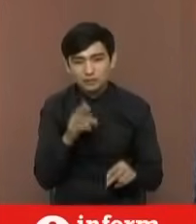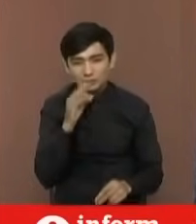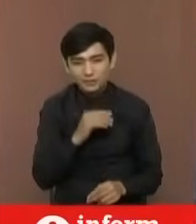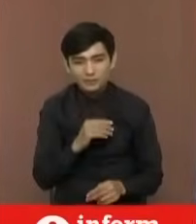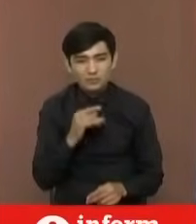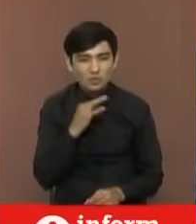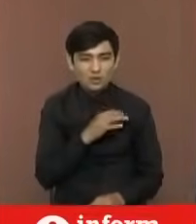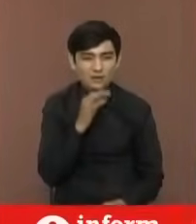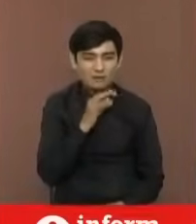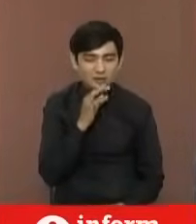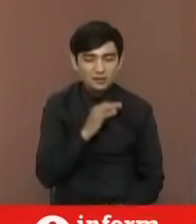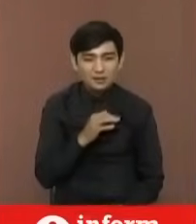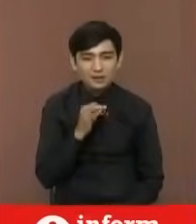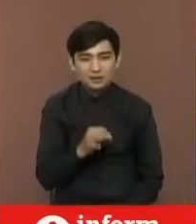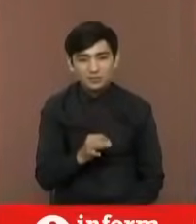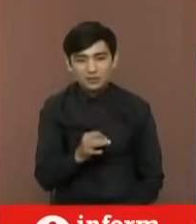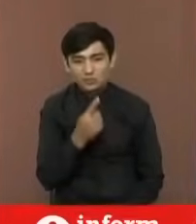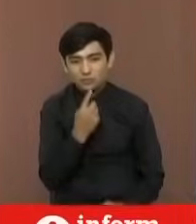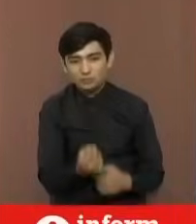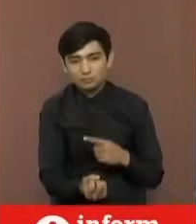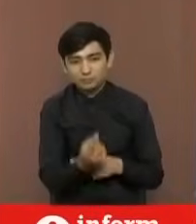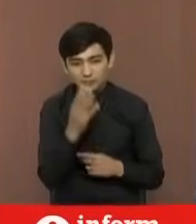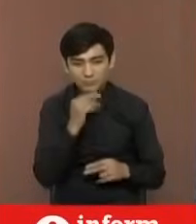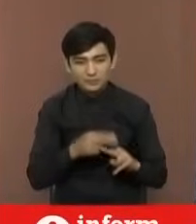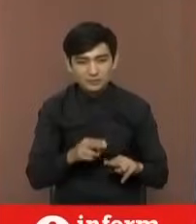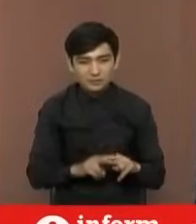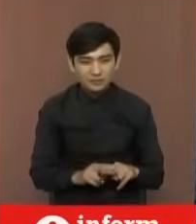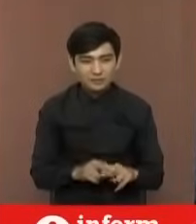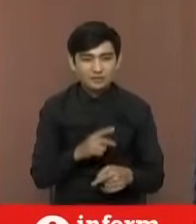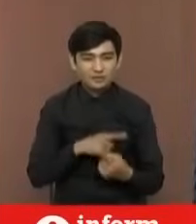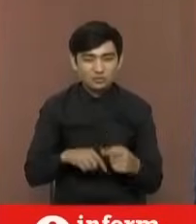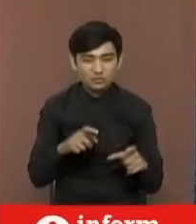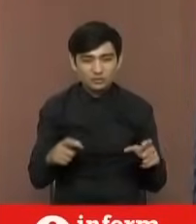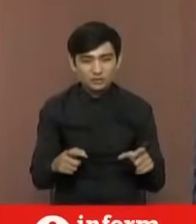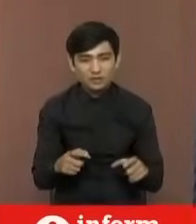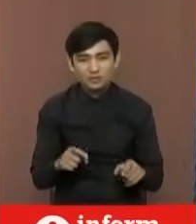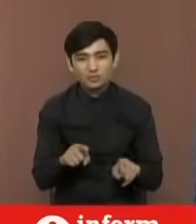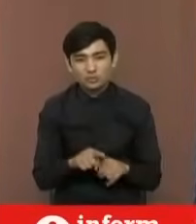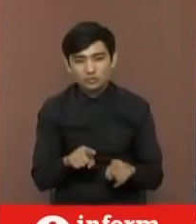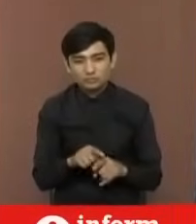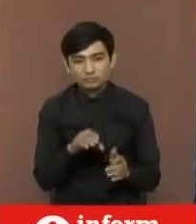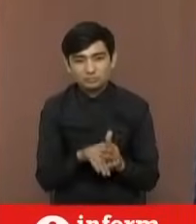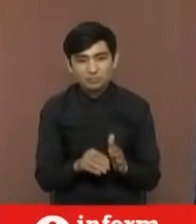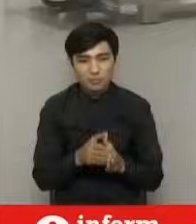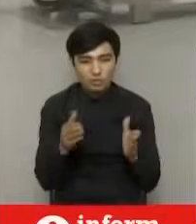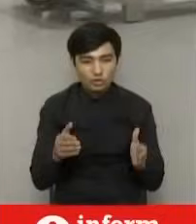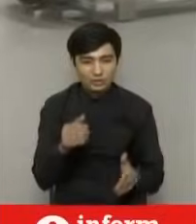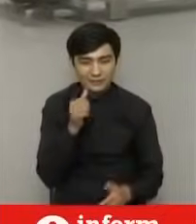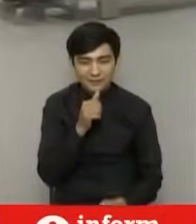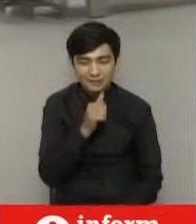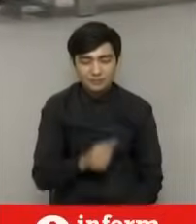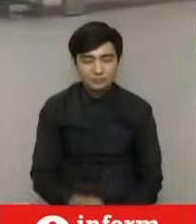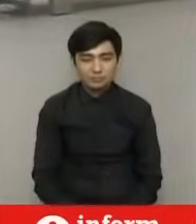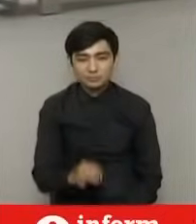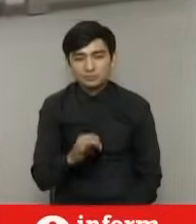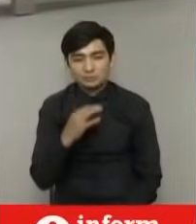многих препаратов. Осложнения, которые возникают у наших пациентов, которые у нас тоже находятся в большой тени. Многие